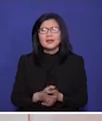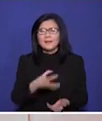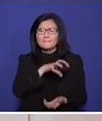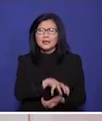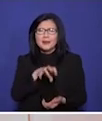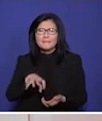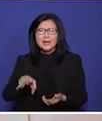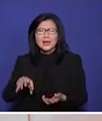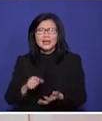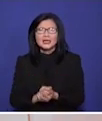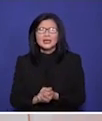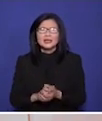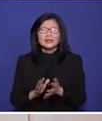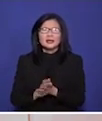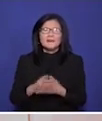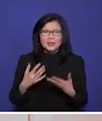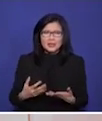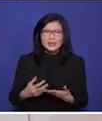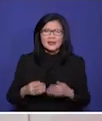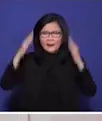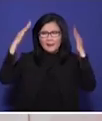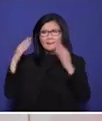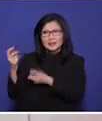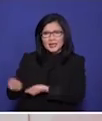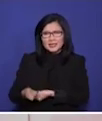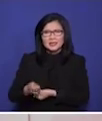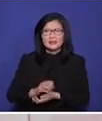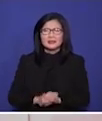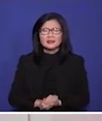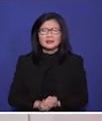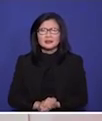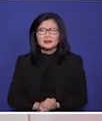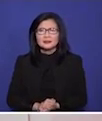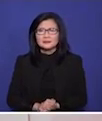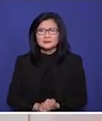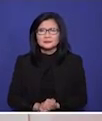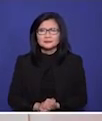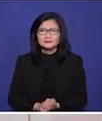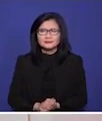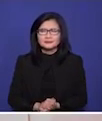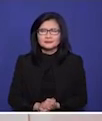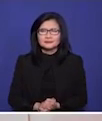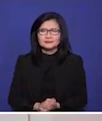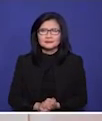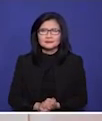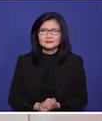merugikan petani-petani kita terima kasih waktu bertanya masih ada cukup